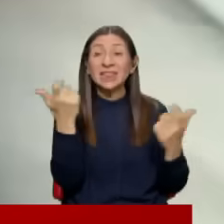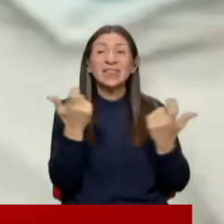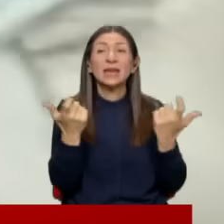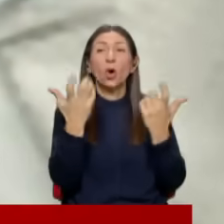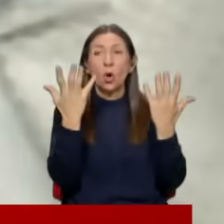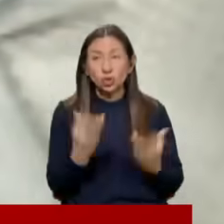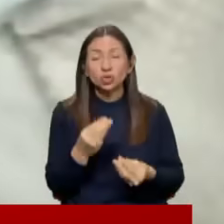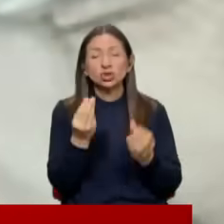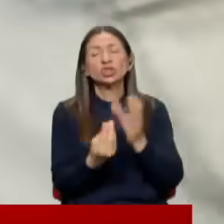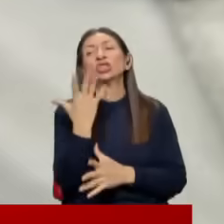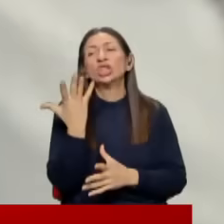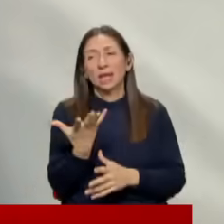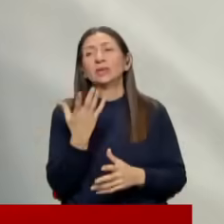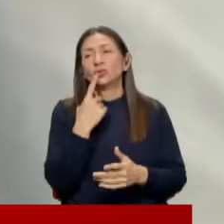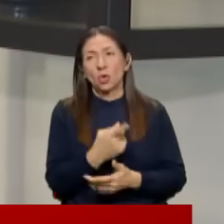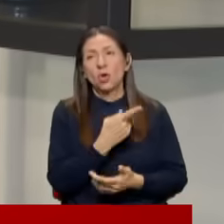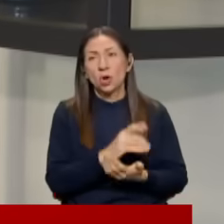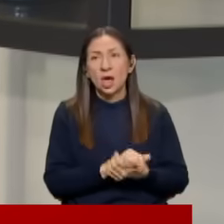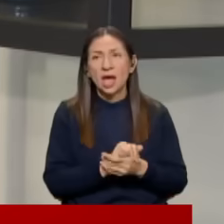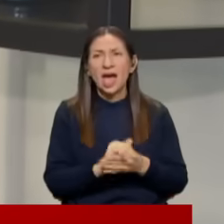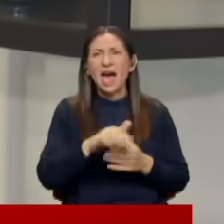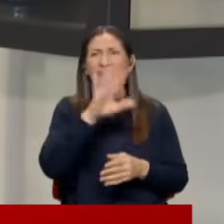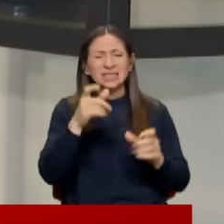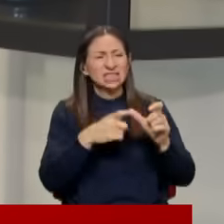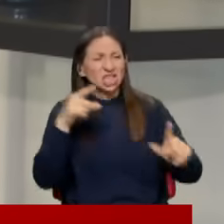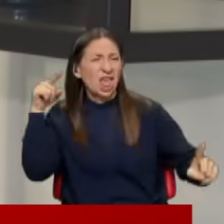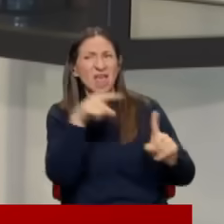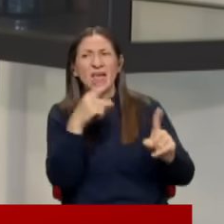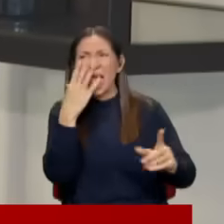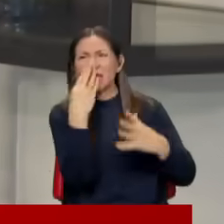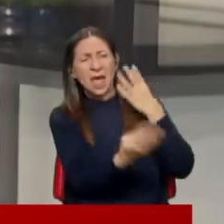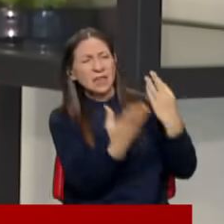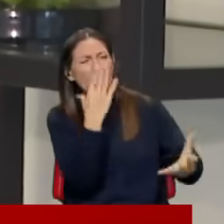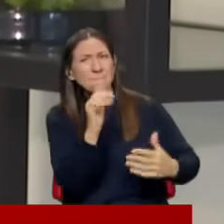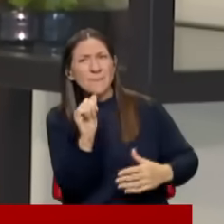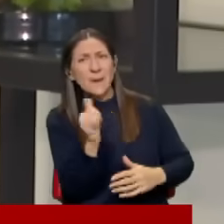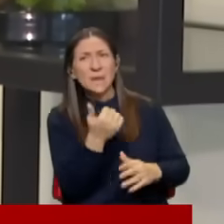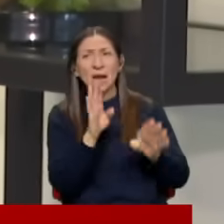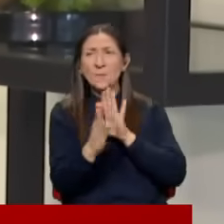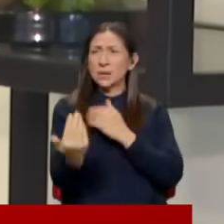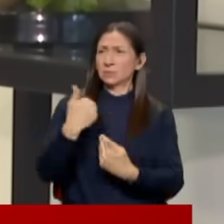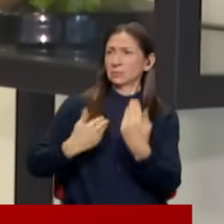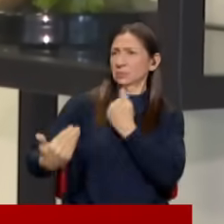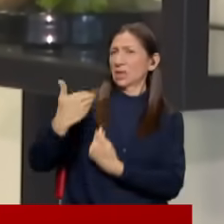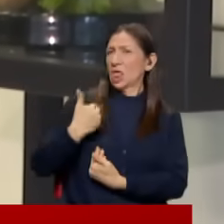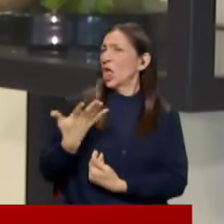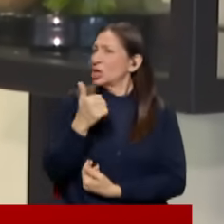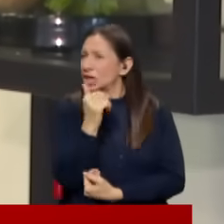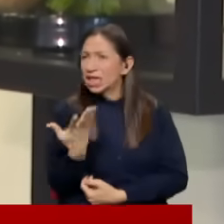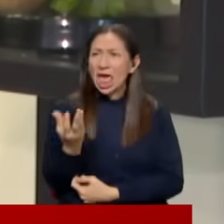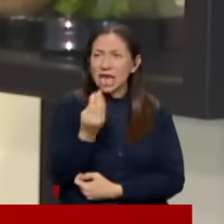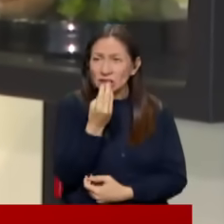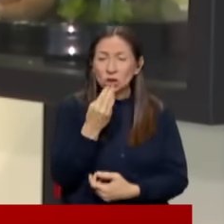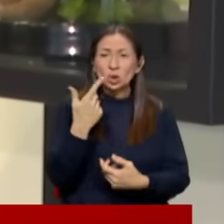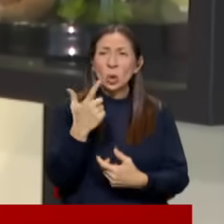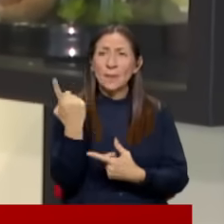nerede olduğunun ortaya çıkacağını savunuyor. Herkes Seçil'e çok güzel hediyeler almış. Kapısına gelenler ne içersin ne yersin,